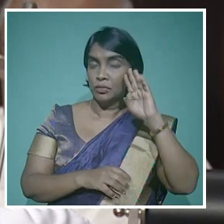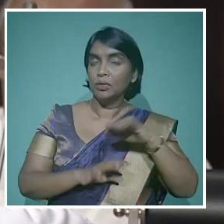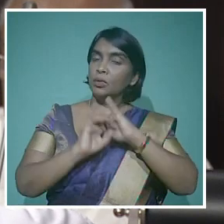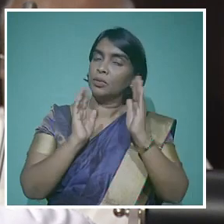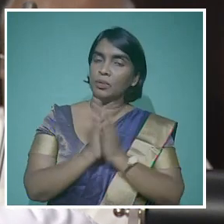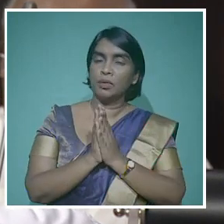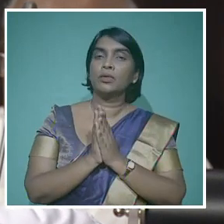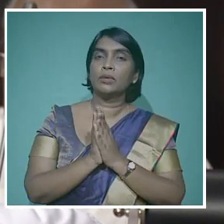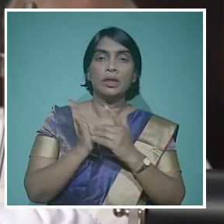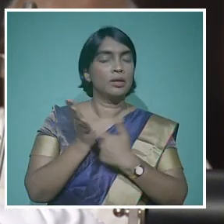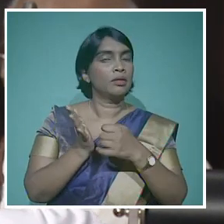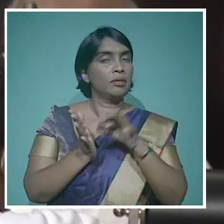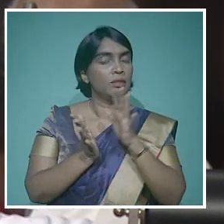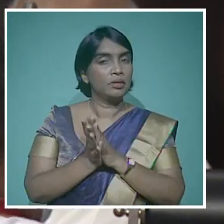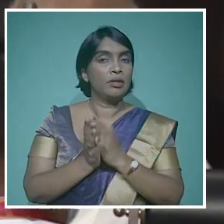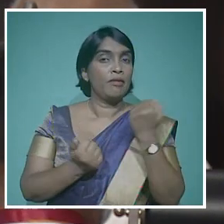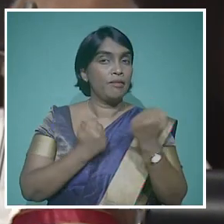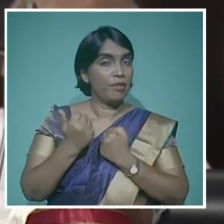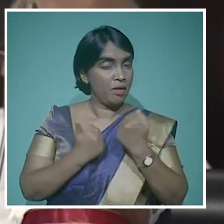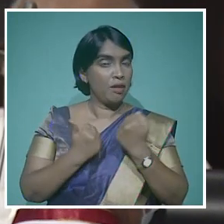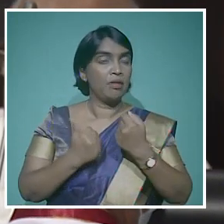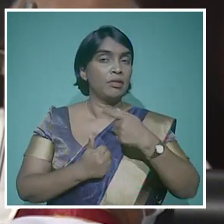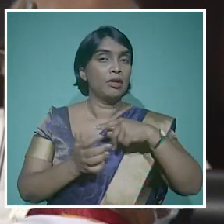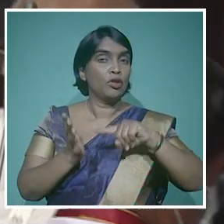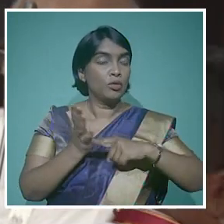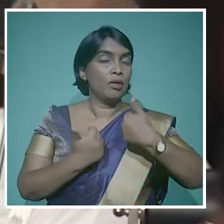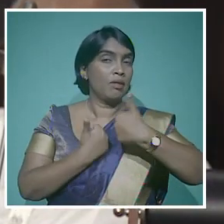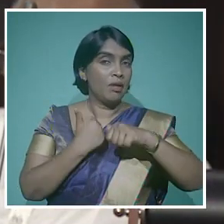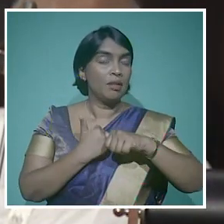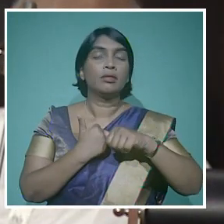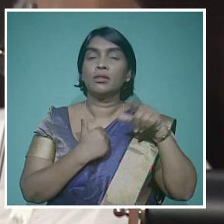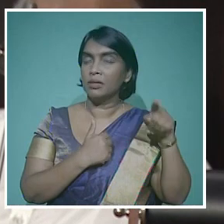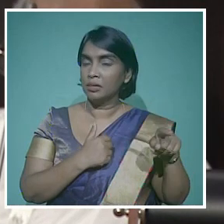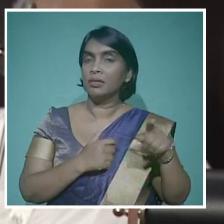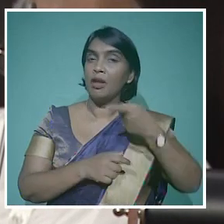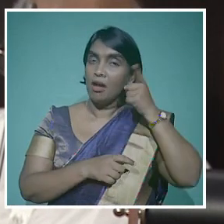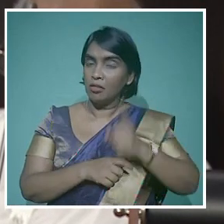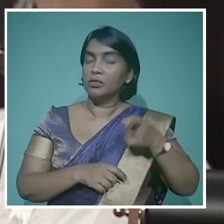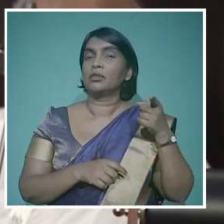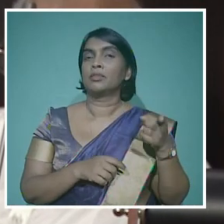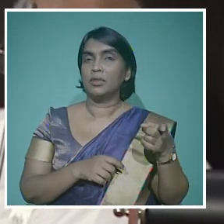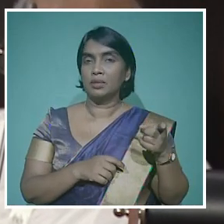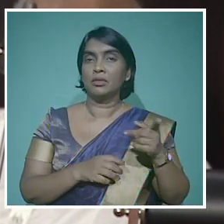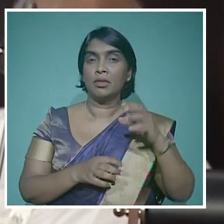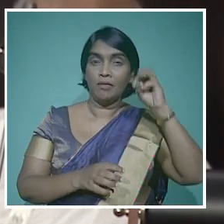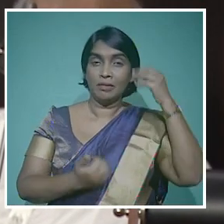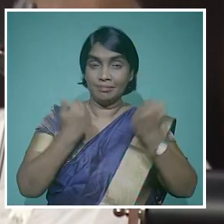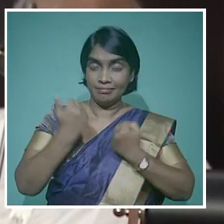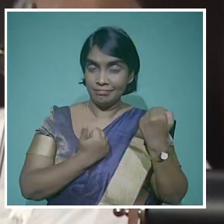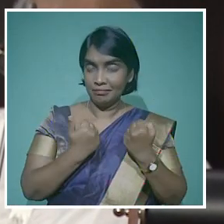සියලුම ලියාපදිංචි විදුලි මෝටර රථ උපාංග නිෂ්පාදකයන් සහ අනුමත දේශීය විදුලි මෝටර